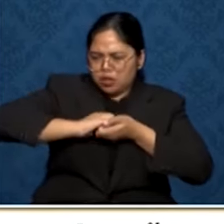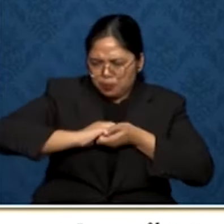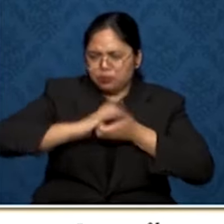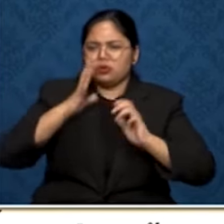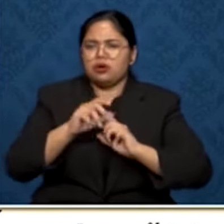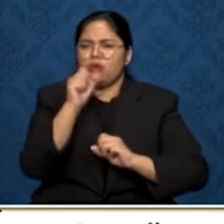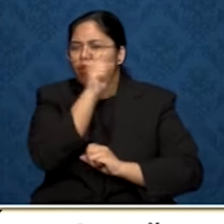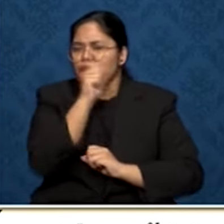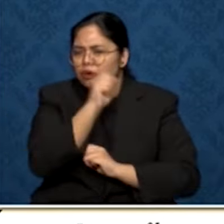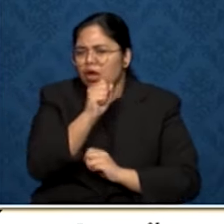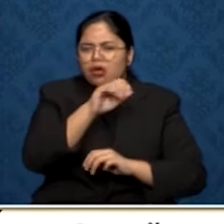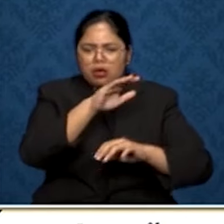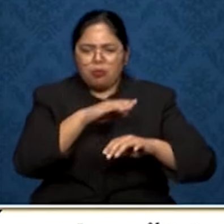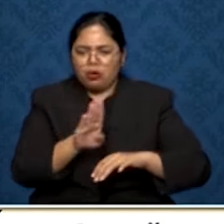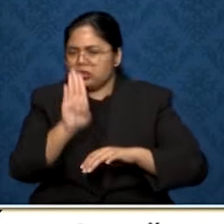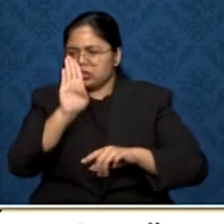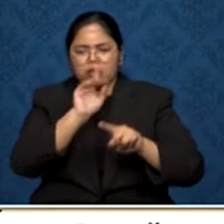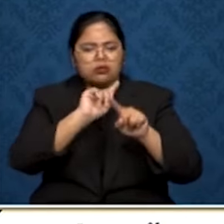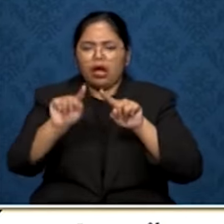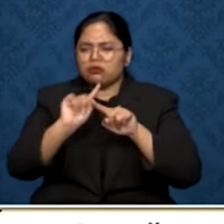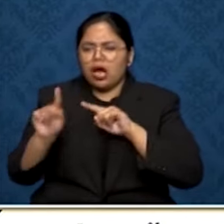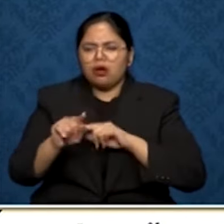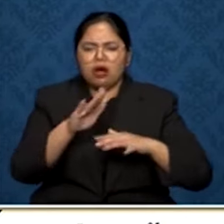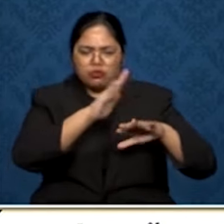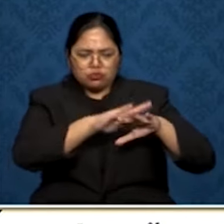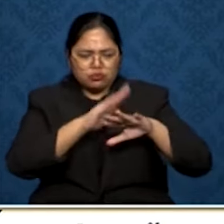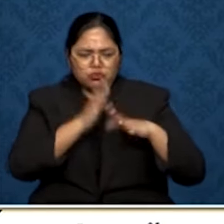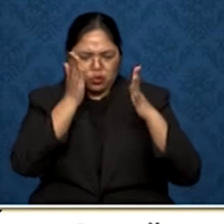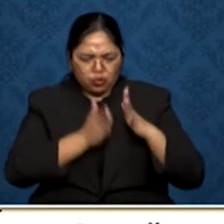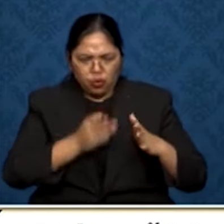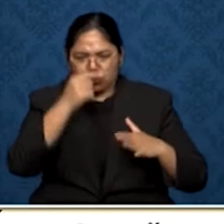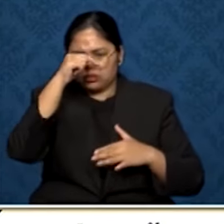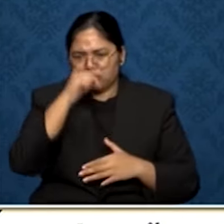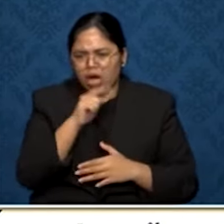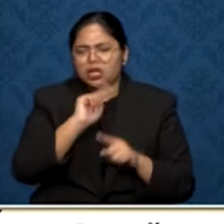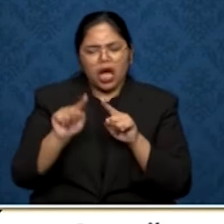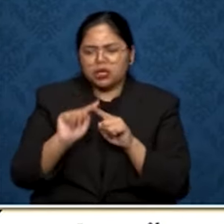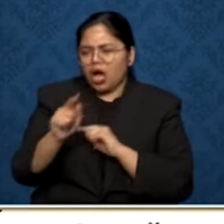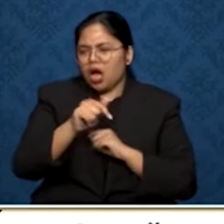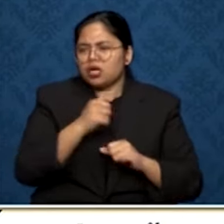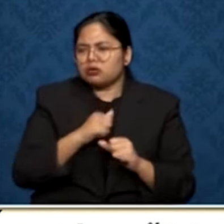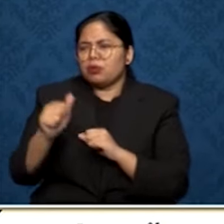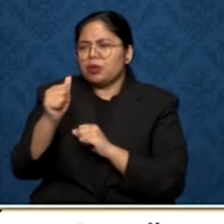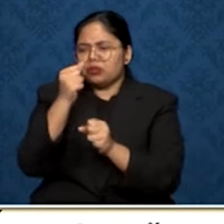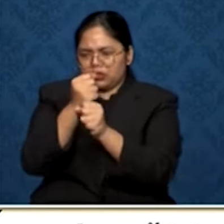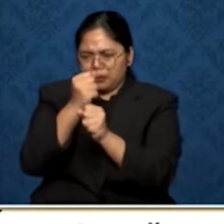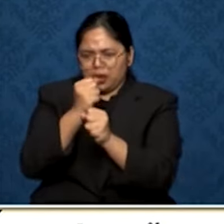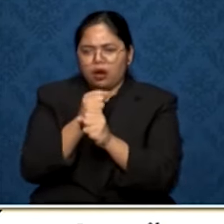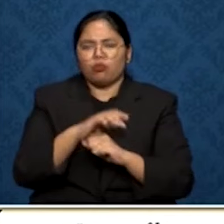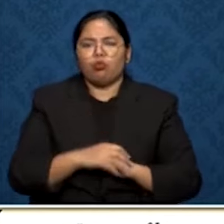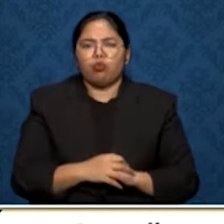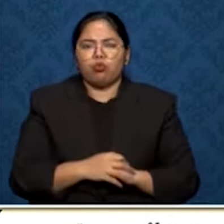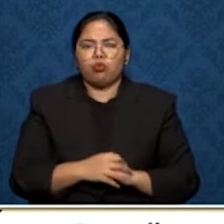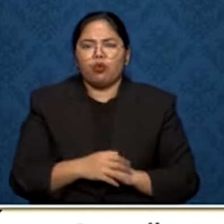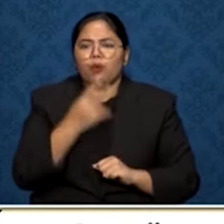ประเทศมาชวนสิลปินไทย เข้าสังกัดชวนน้บิลิ ไปฟีดกับรีฮัน่านู้นี้นะครับ